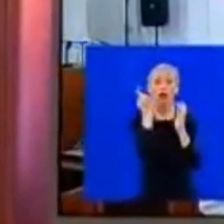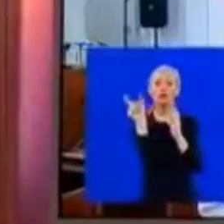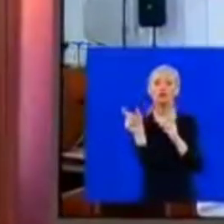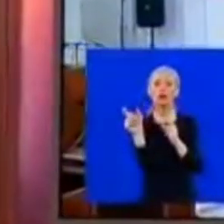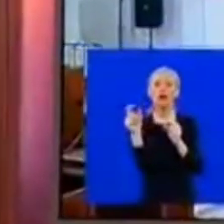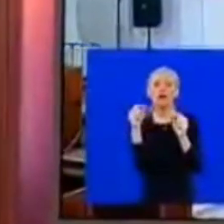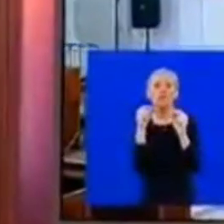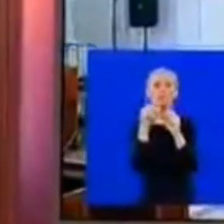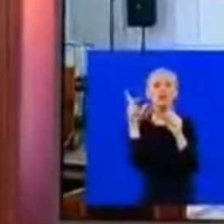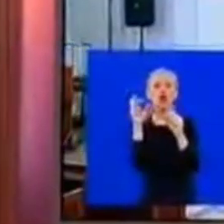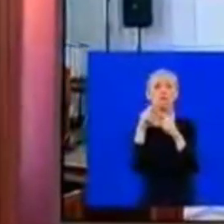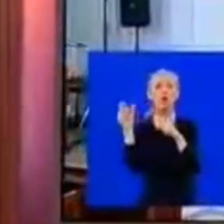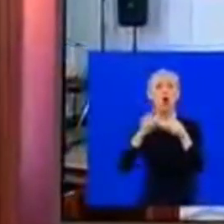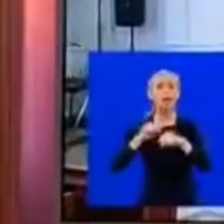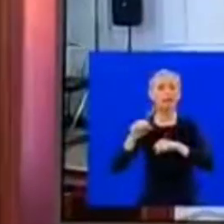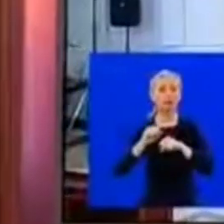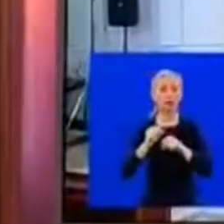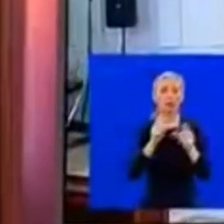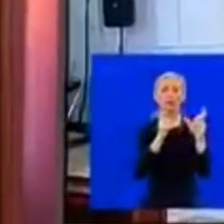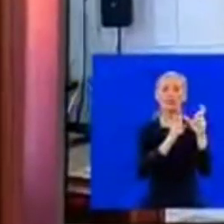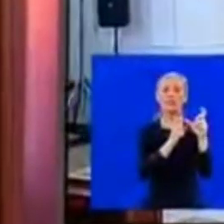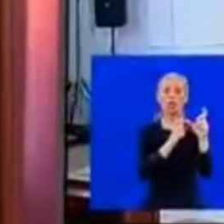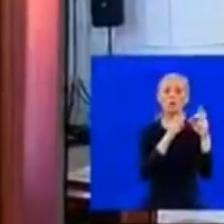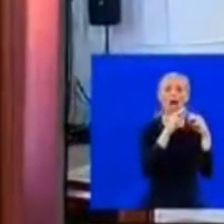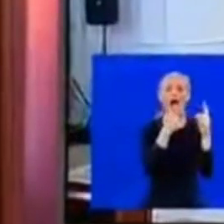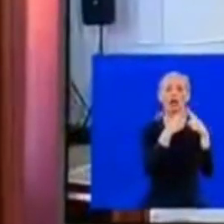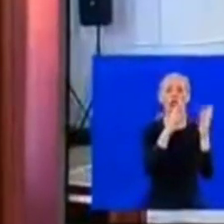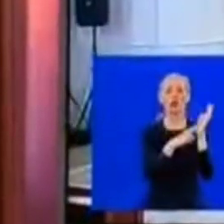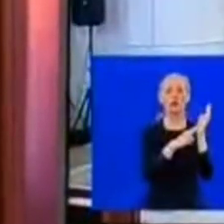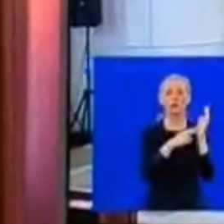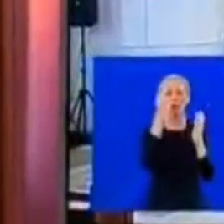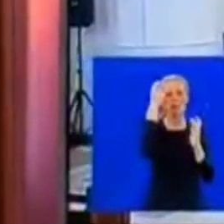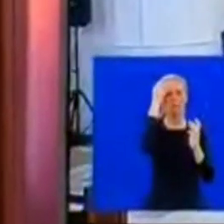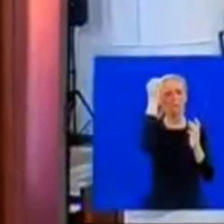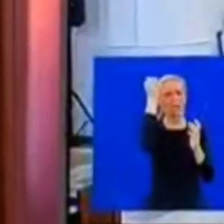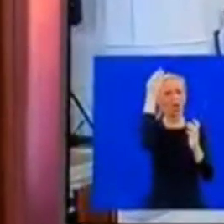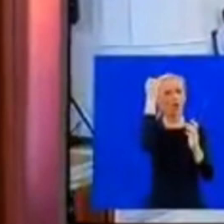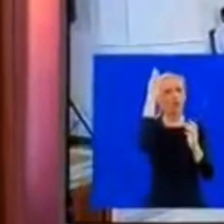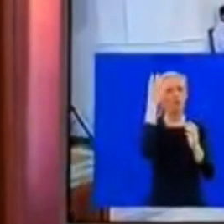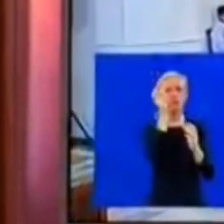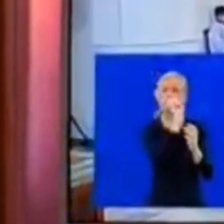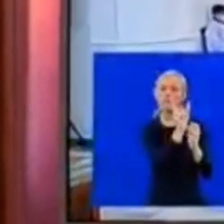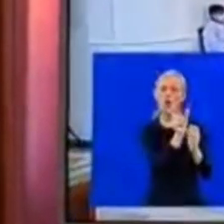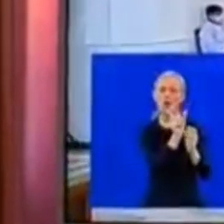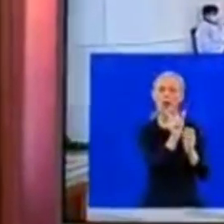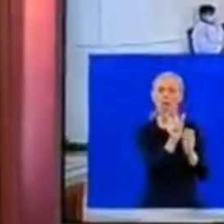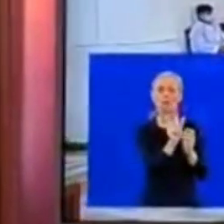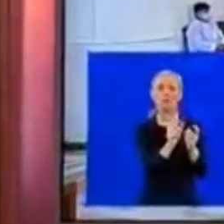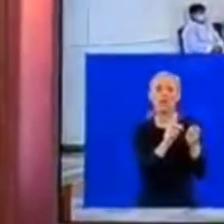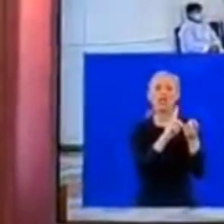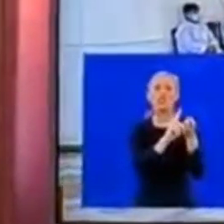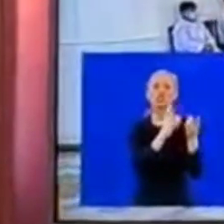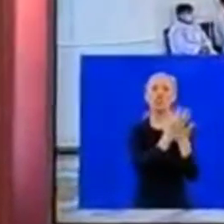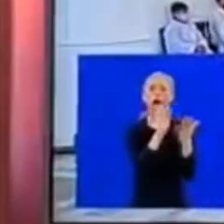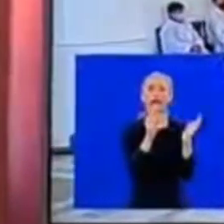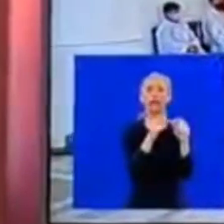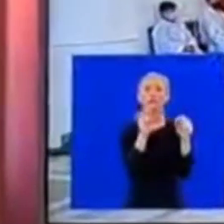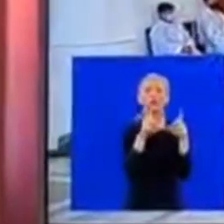biopolitika. Simulakrum je jedan filozofski pojam i vezan je za jednog francuskog filozofa Jeana Baudrillarda.